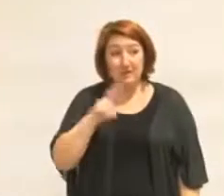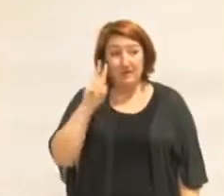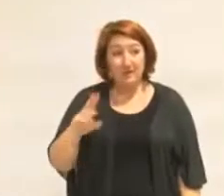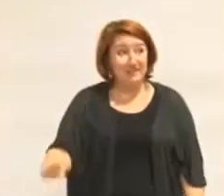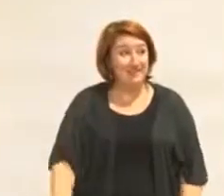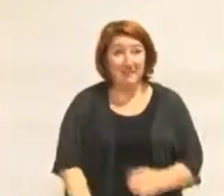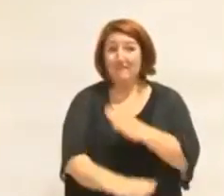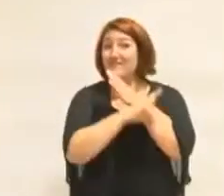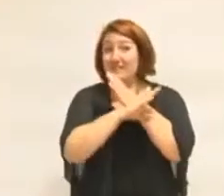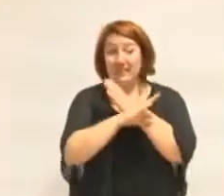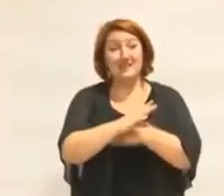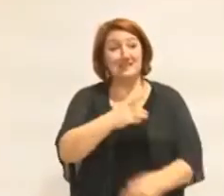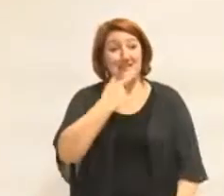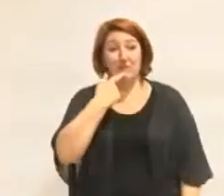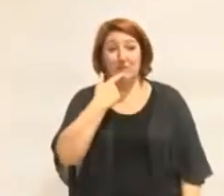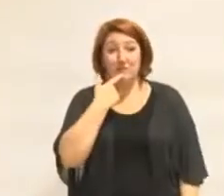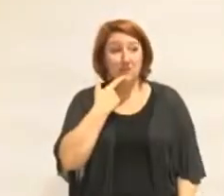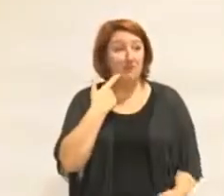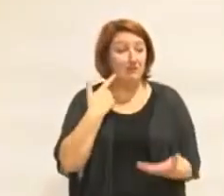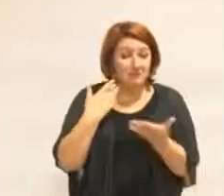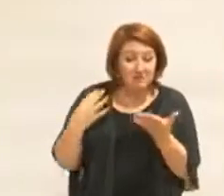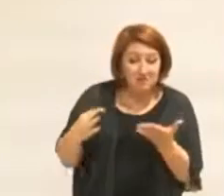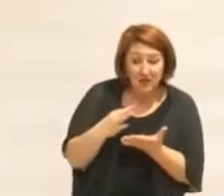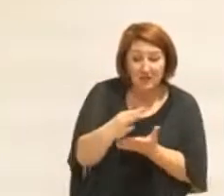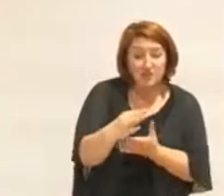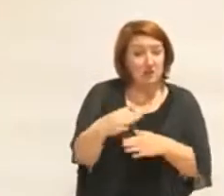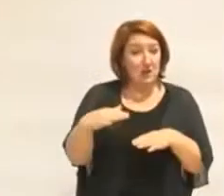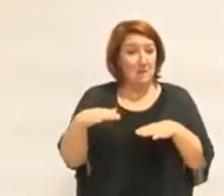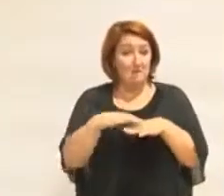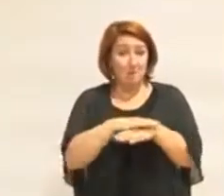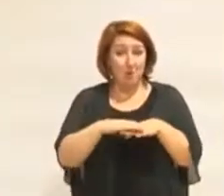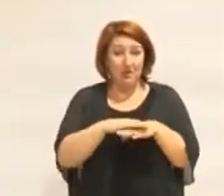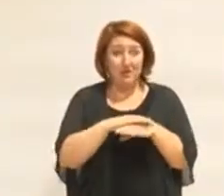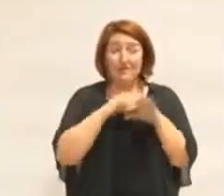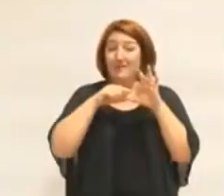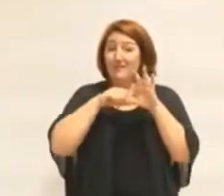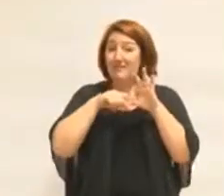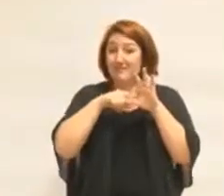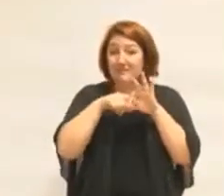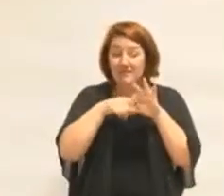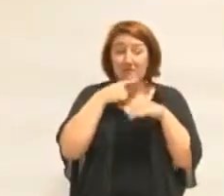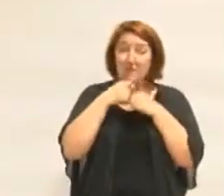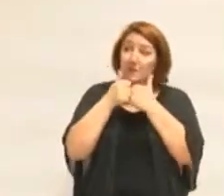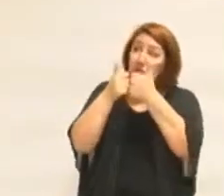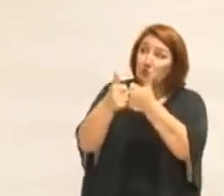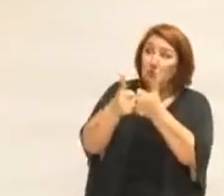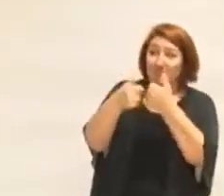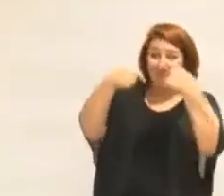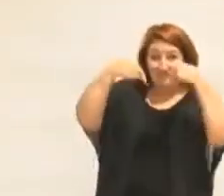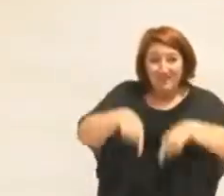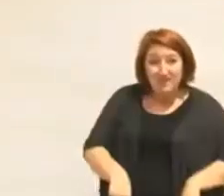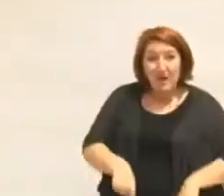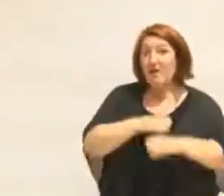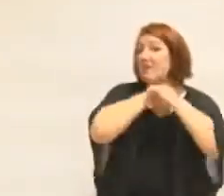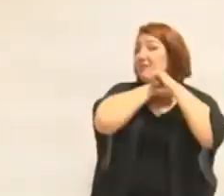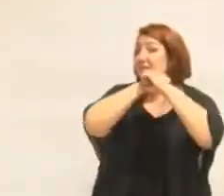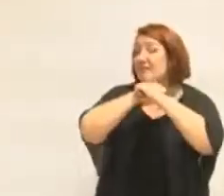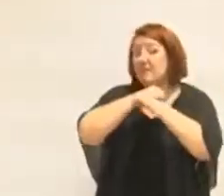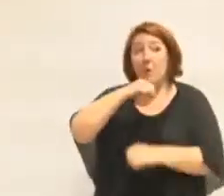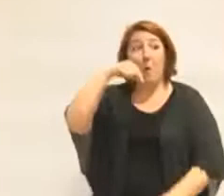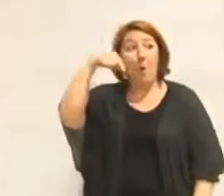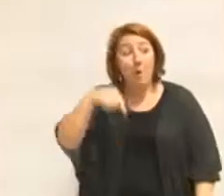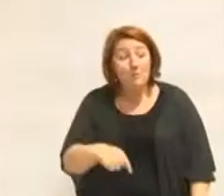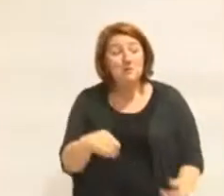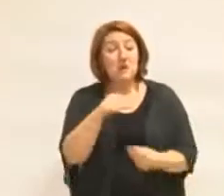du tout les choix politiques en dehors de l'évolution qui est fixée par l'État, et avec en plus, vous l'avez évoqué